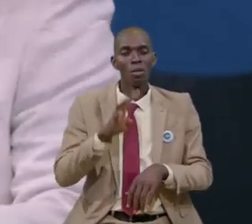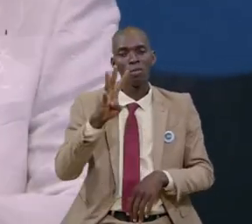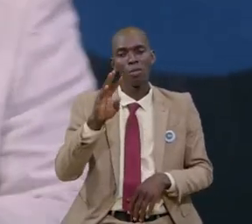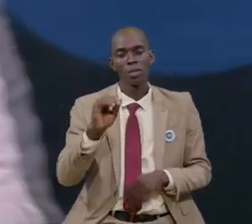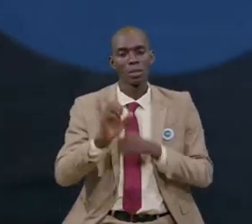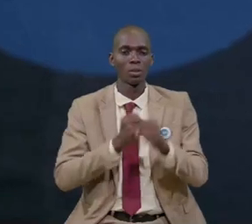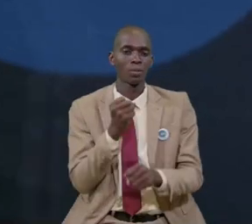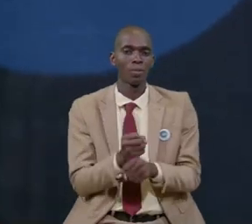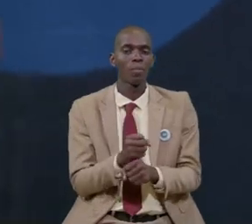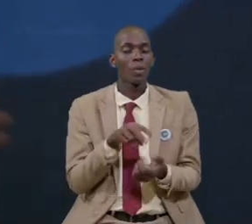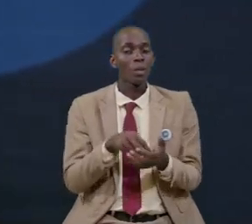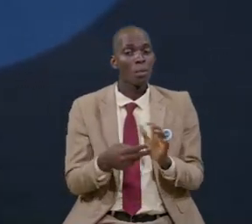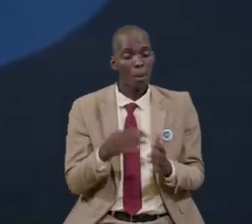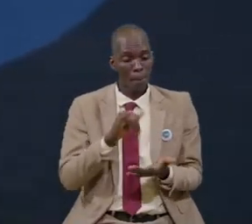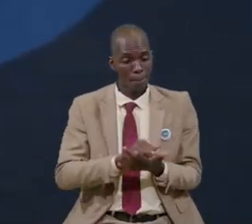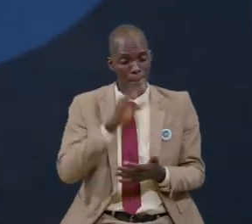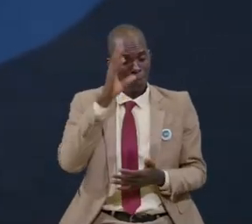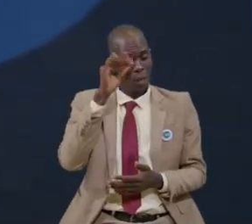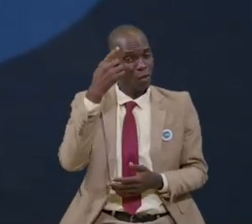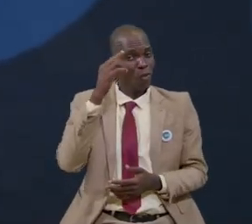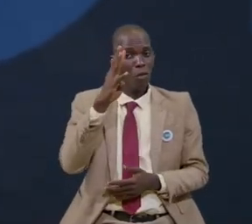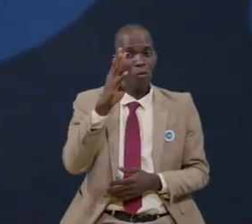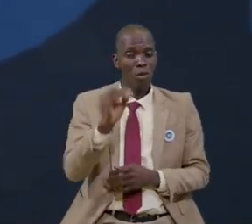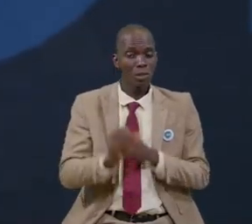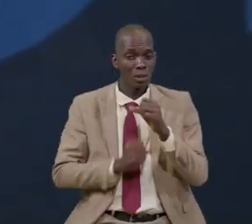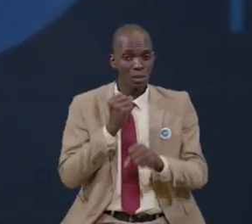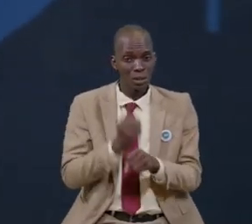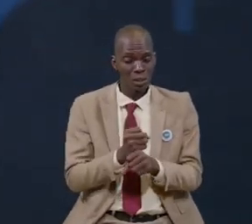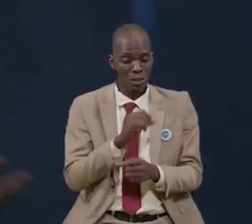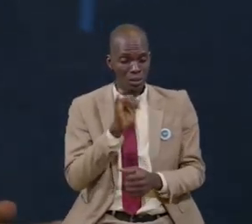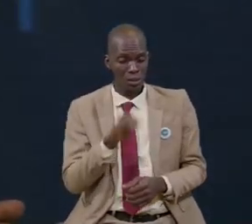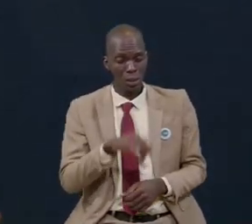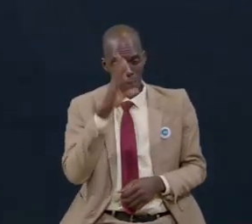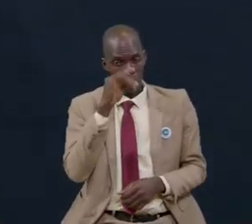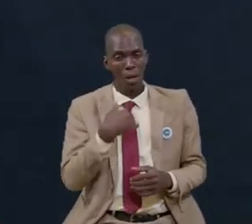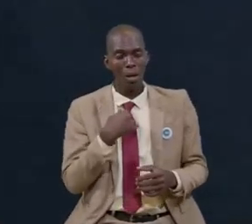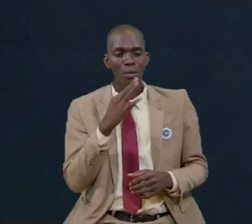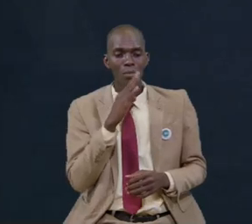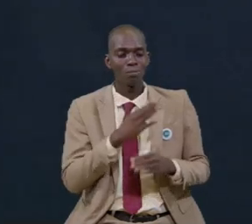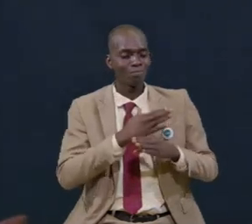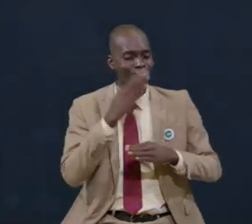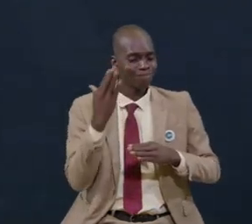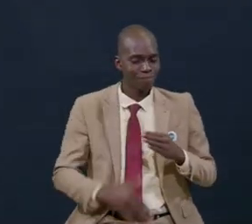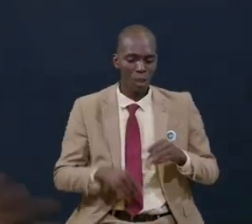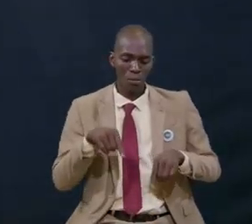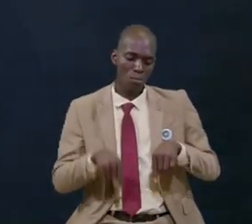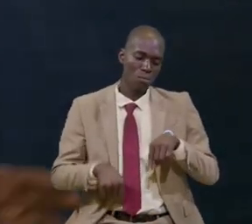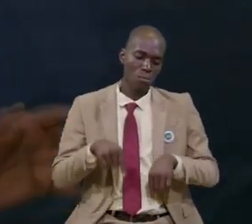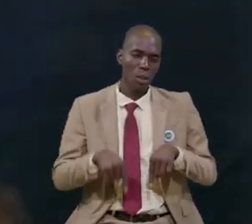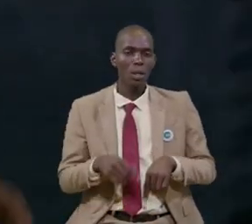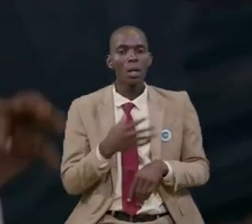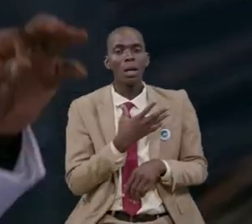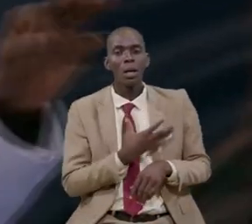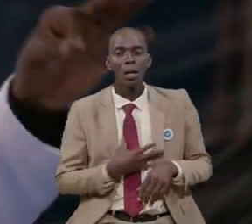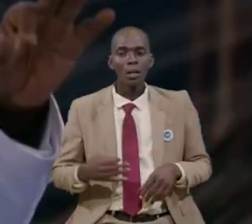que pendant 40 ans, l'homme là était là totalement paralysé et on le portait,